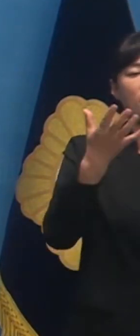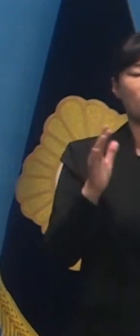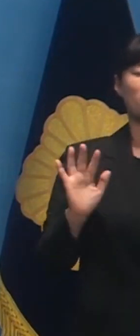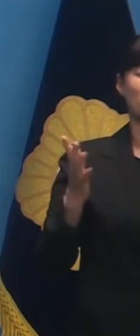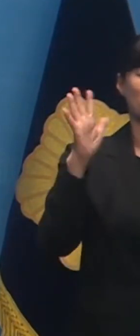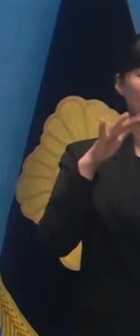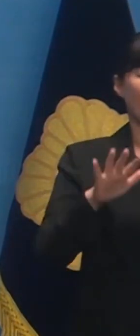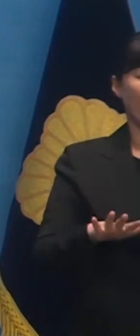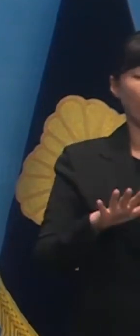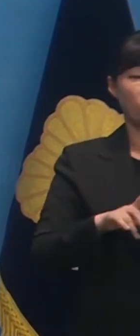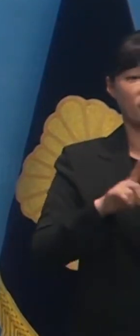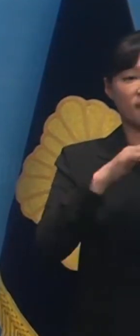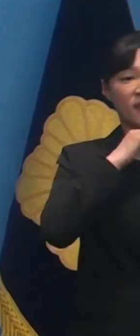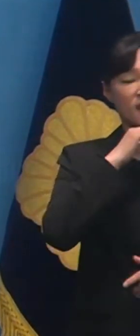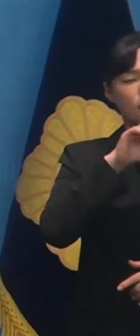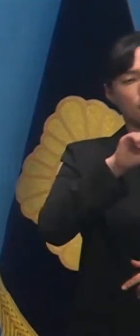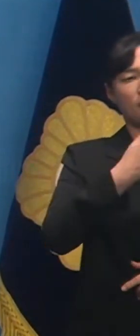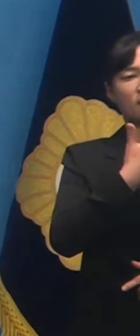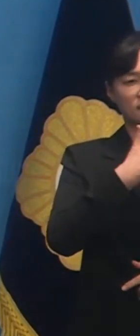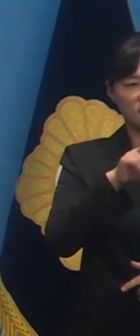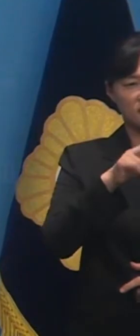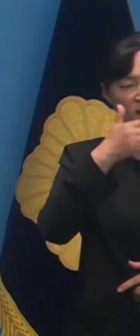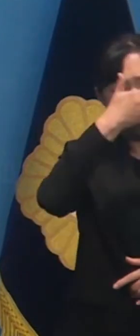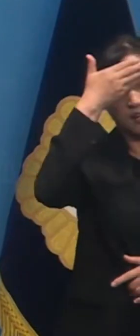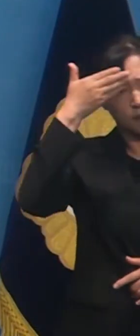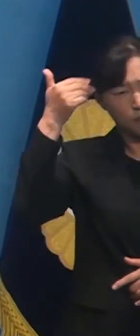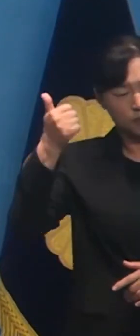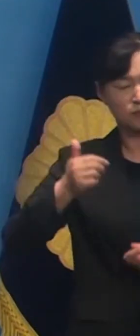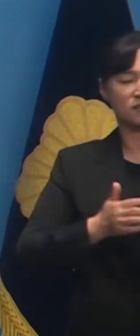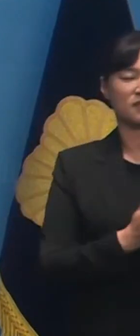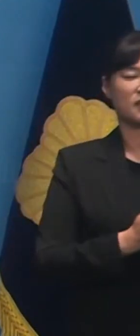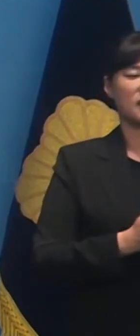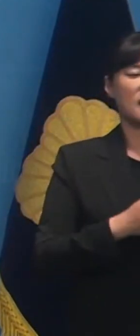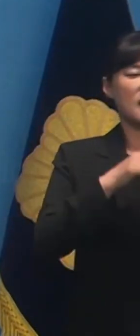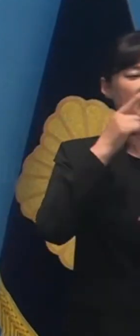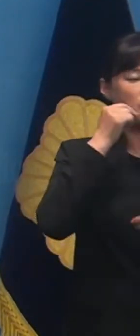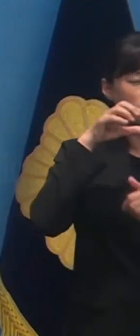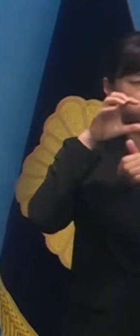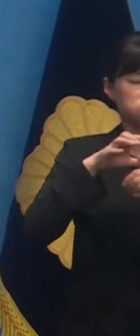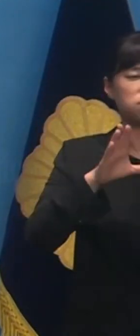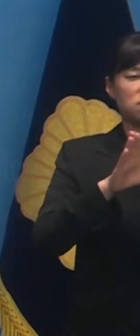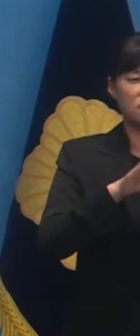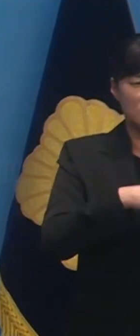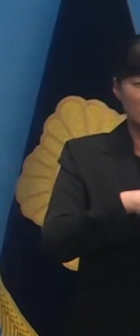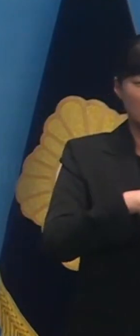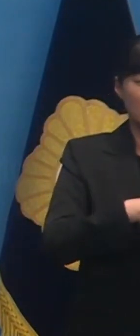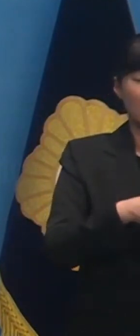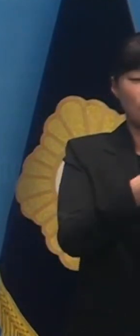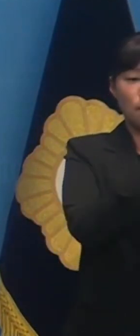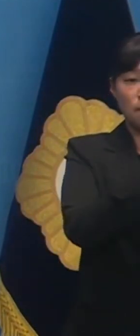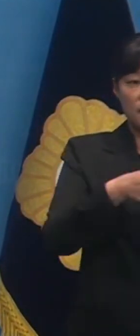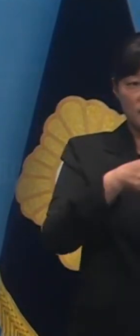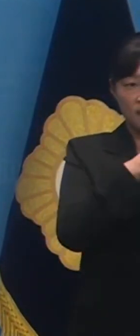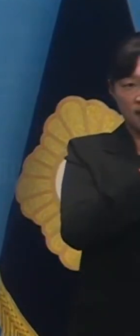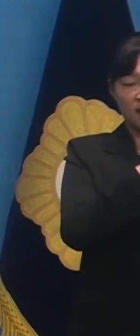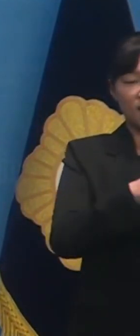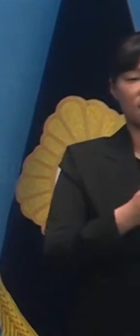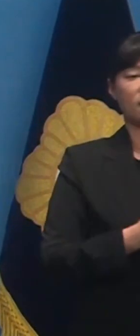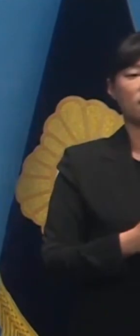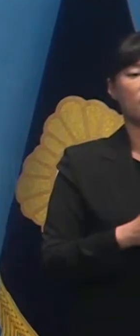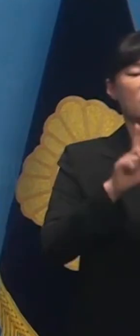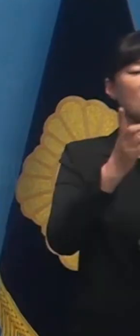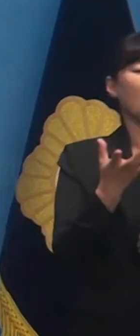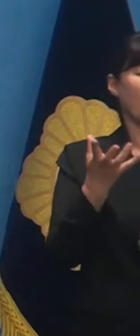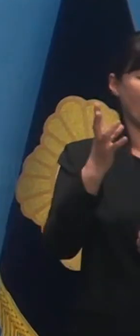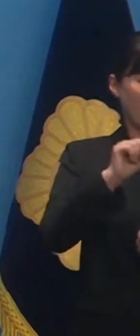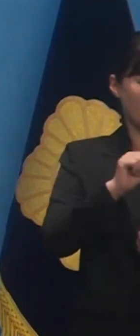올해 107세 김한수 할아버지가 일제강점기 강제동원 피해 관련하여 해당 일본기업으로부터 1억